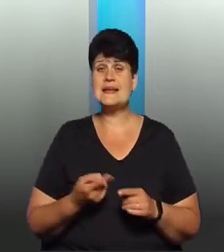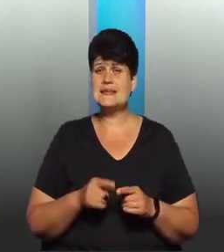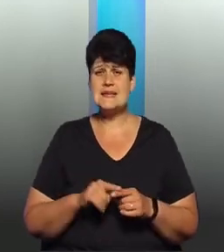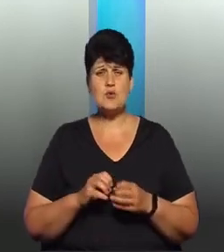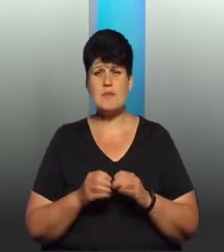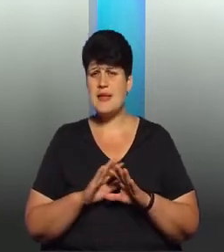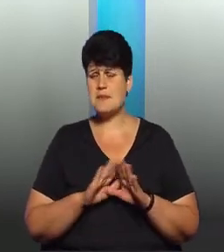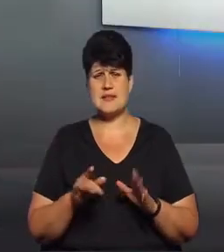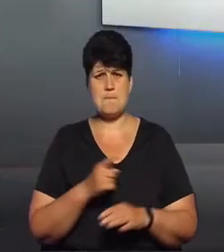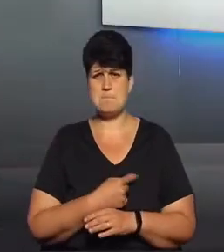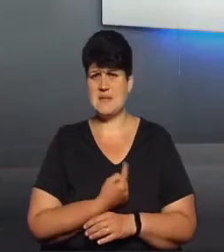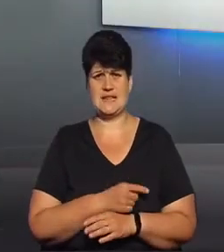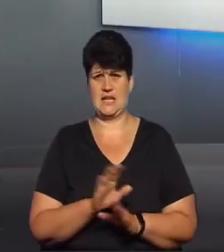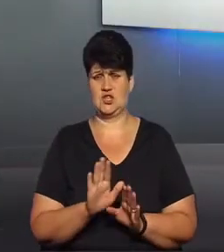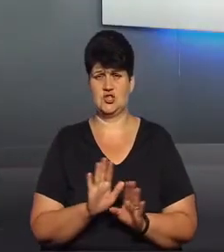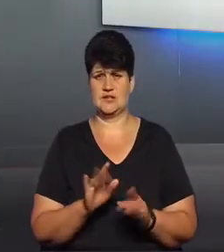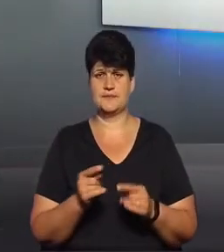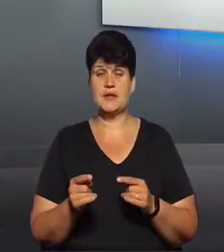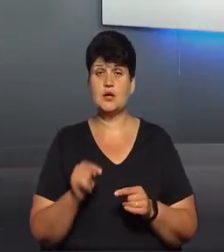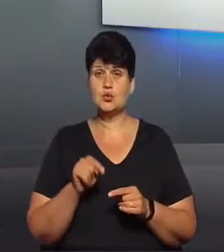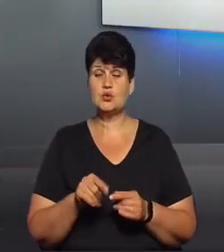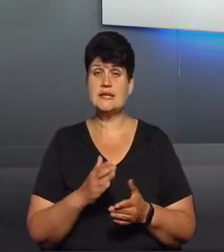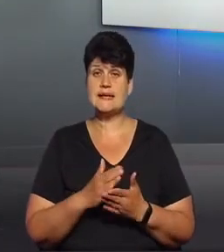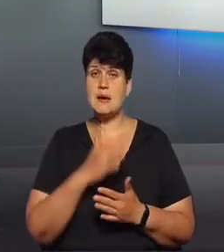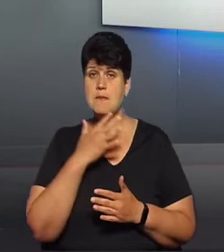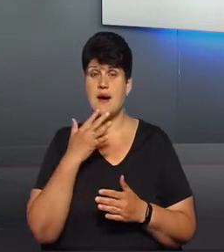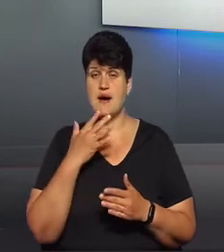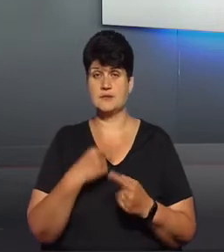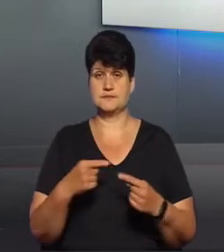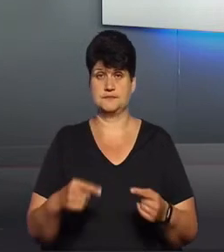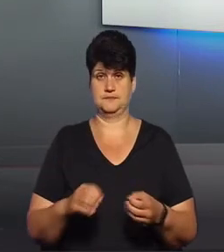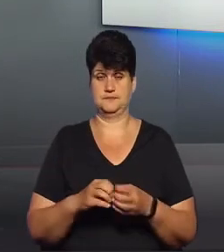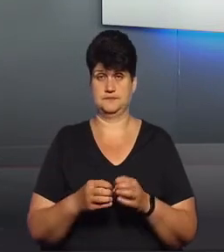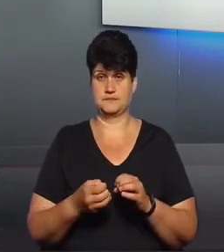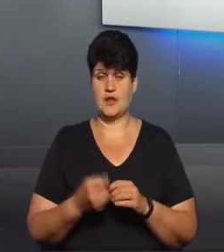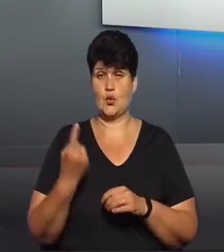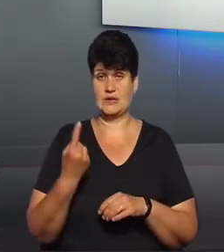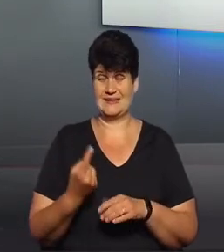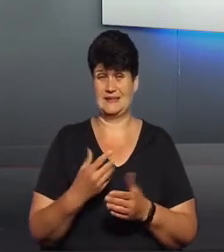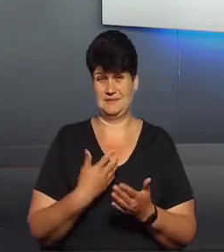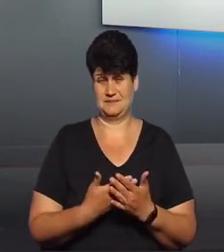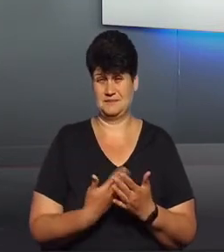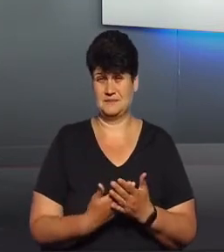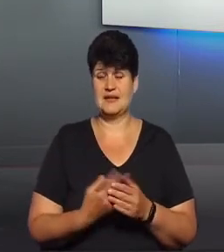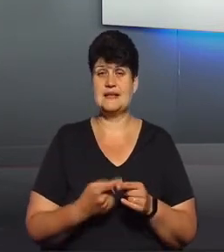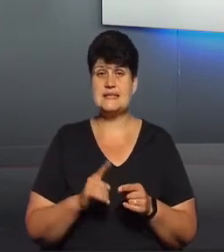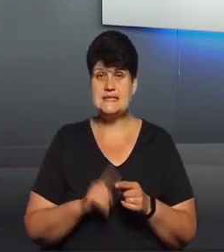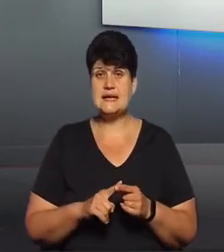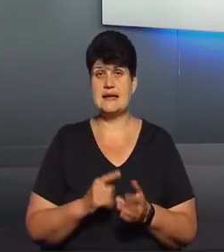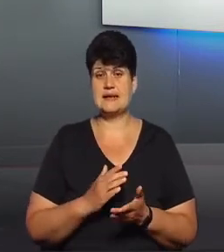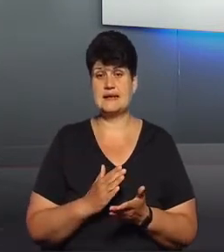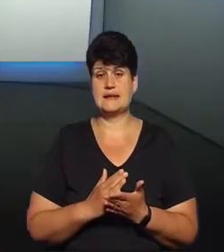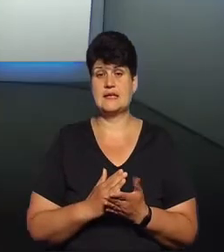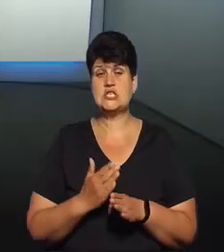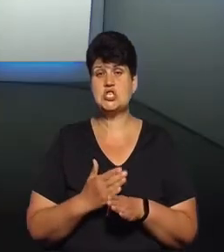інша. Тут є багатофакторна проблема. Один із факторів все ж таки, це, я вважаю, і частково і вплив